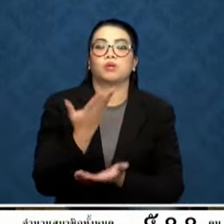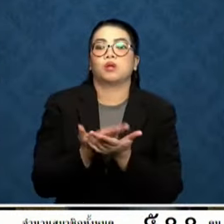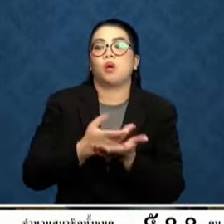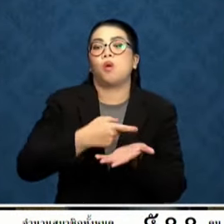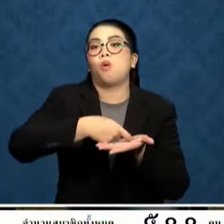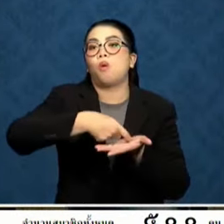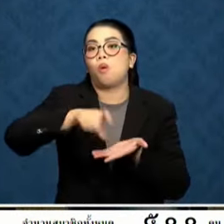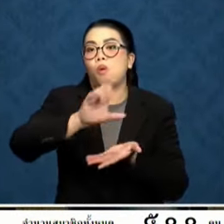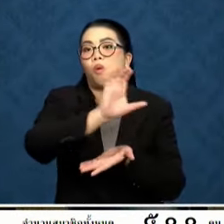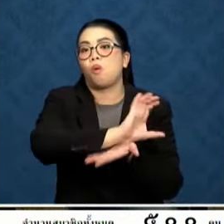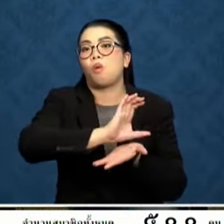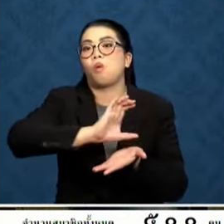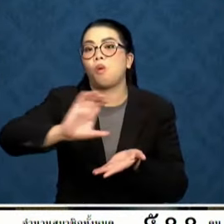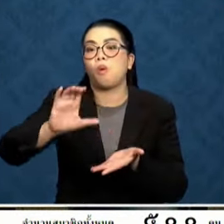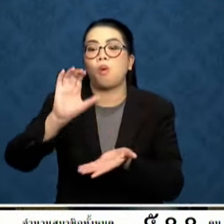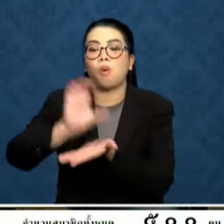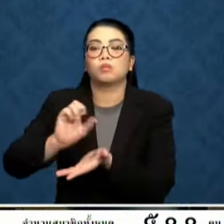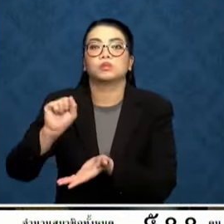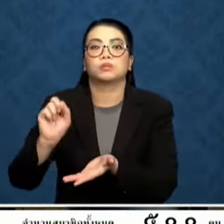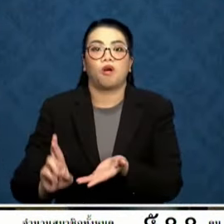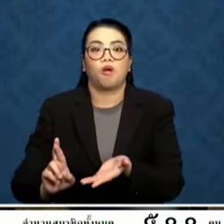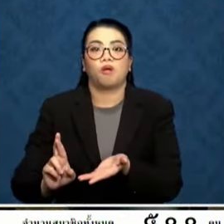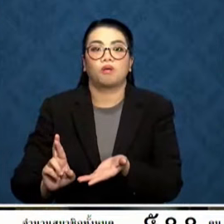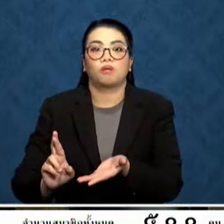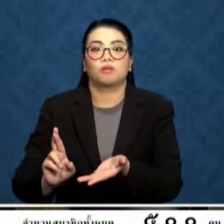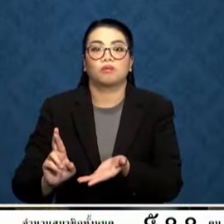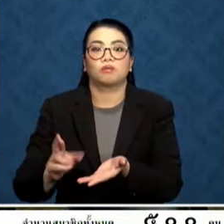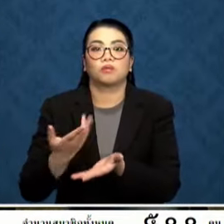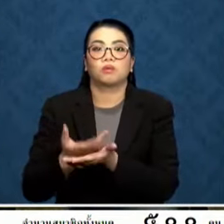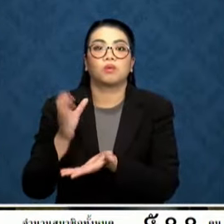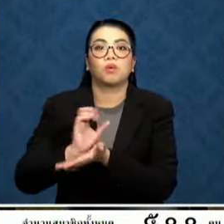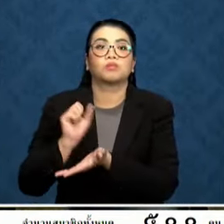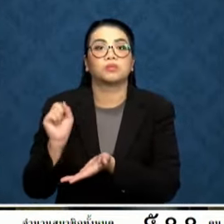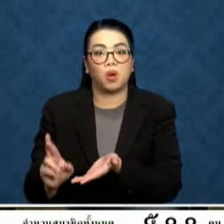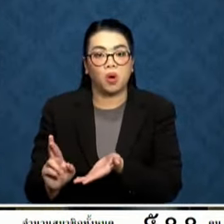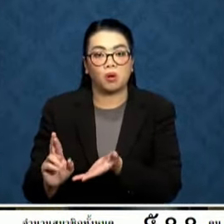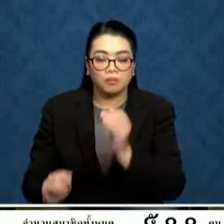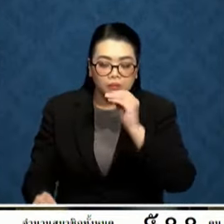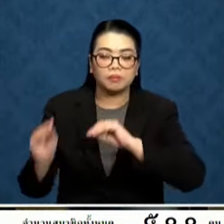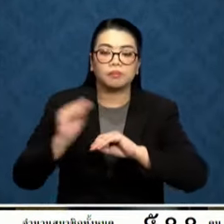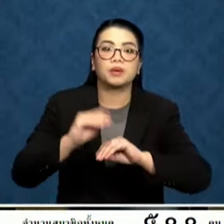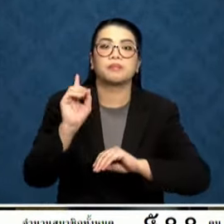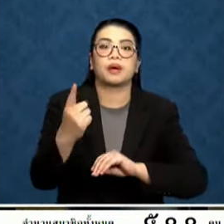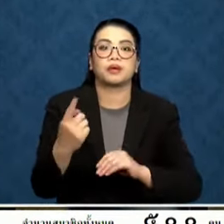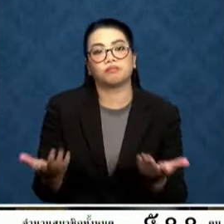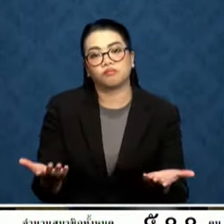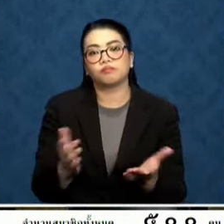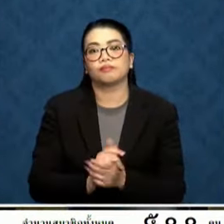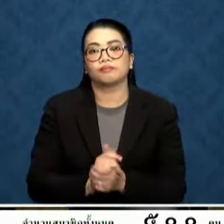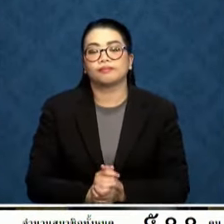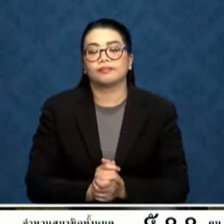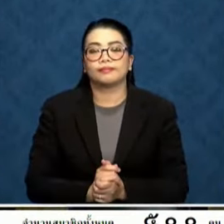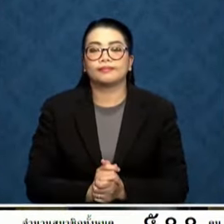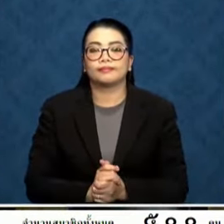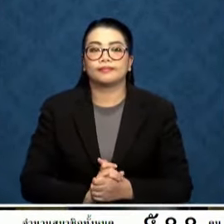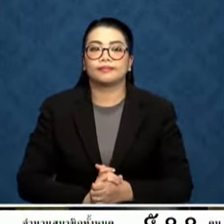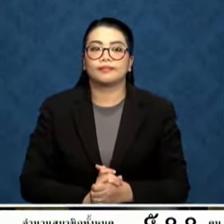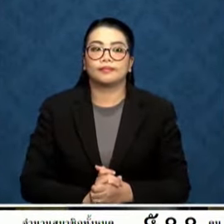จากงบสำรองรายจ่ายฉุกเฉินหรือจำเป็นมาใส่เพิ่มอีกก็เป็นได้นะ